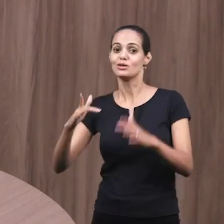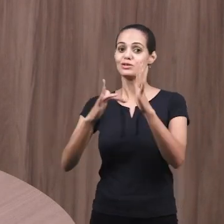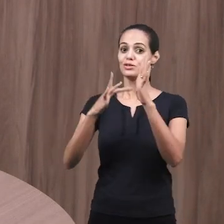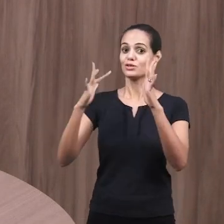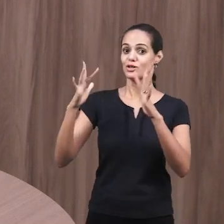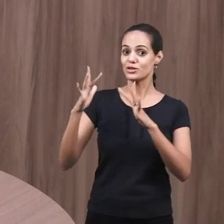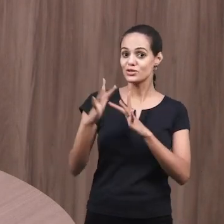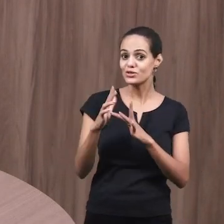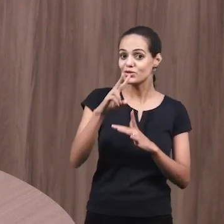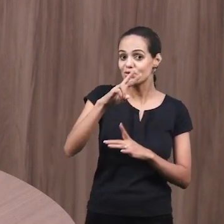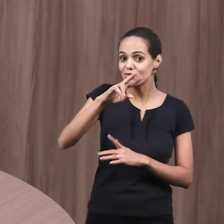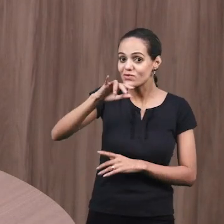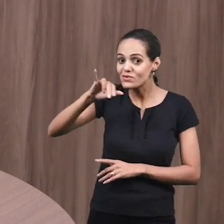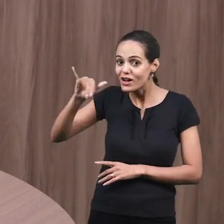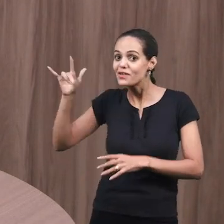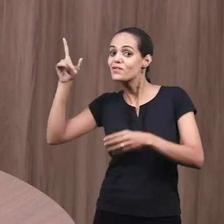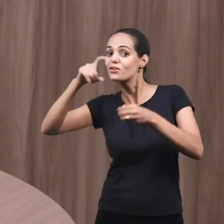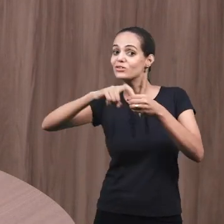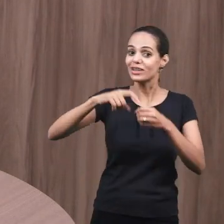Jesus vai voltar.